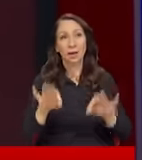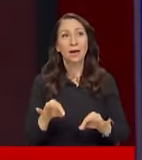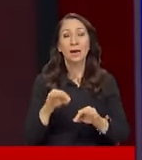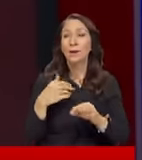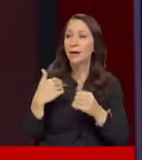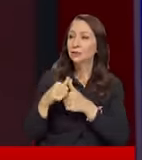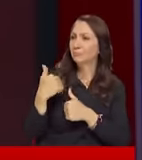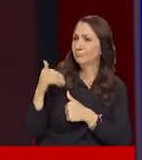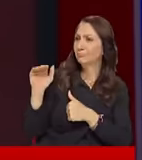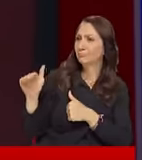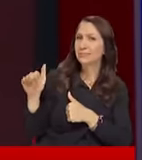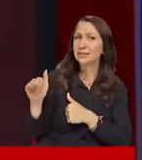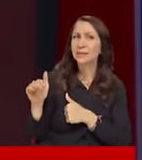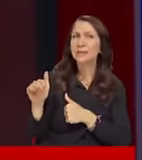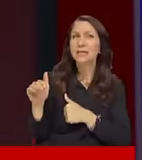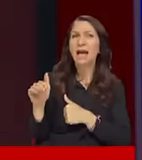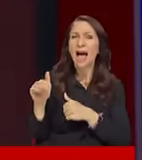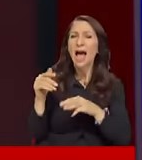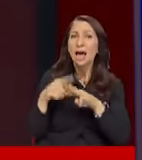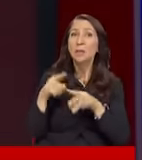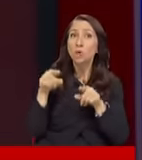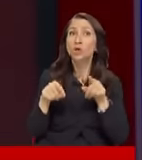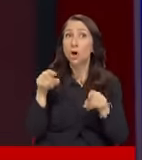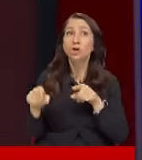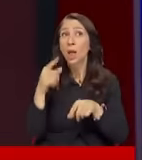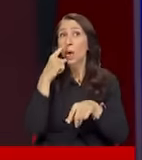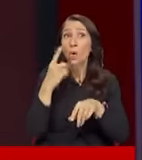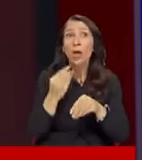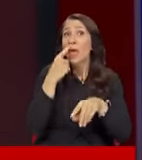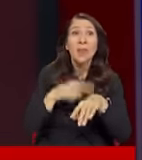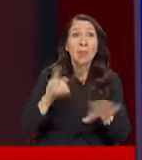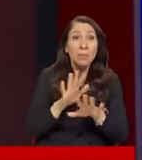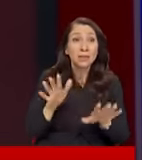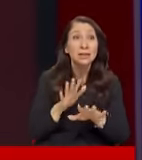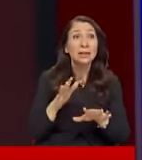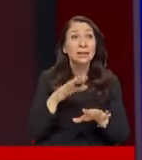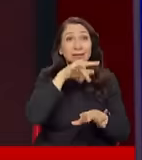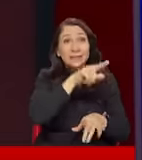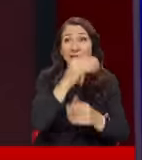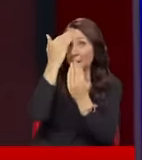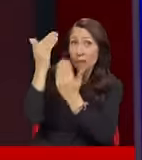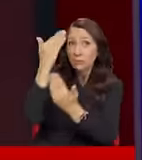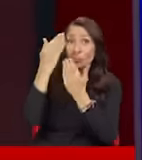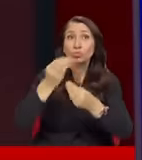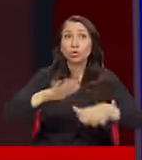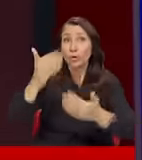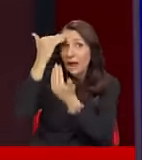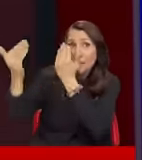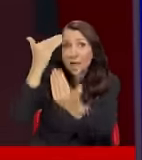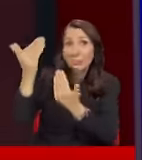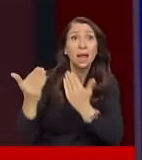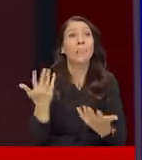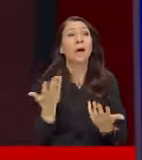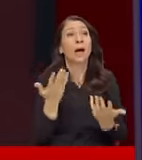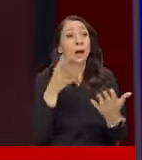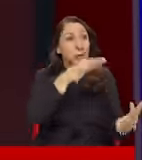şunu söyledim. Yani ben... Gel ya Ekrem şöyle şöyle oldu, inanılmaz işte, teyzelerin sana selamı var, çocukların selamı var,